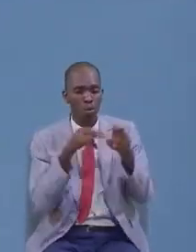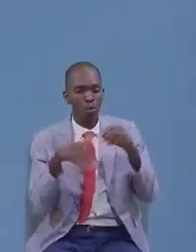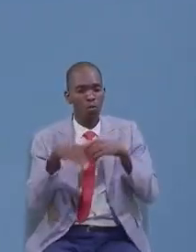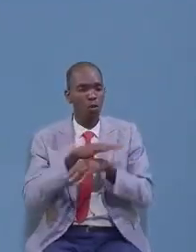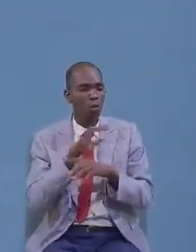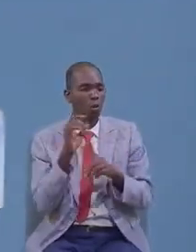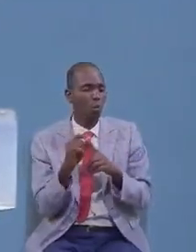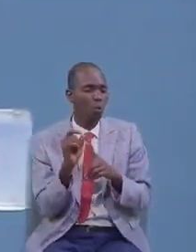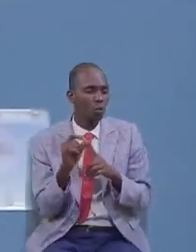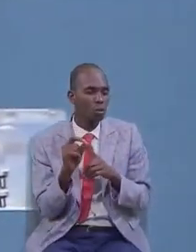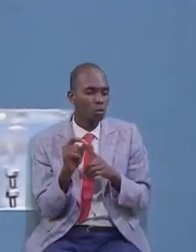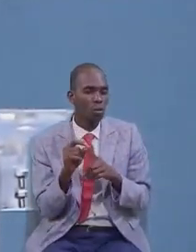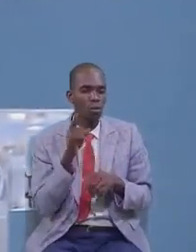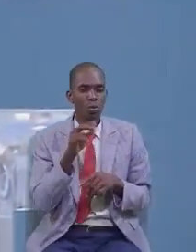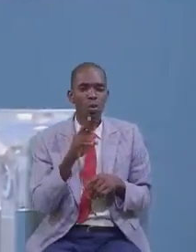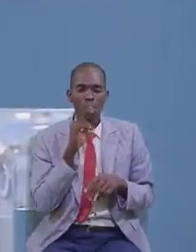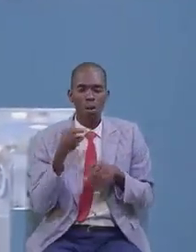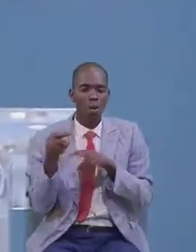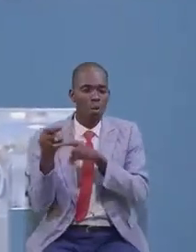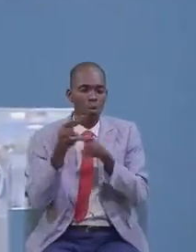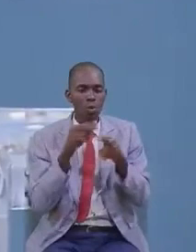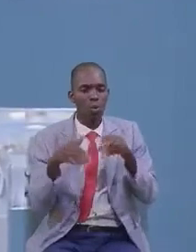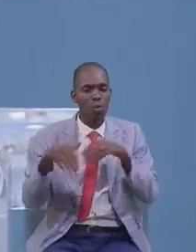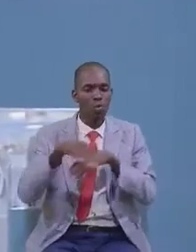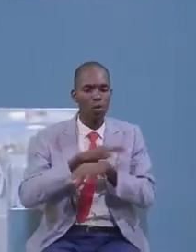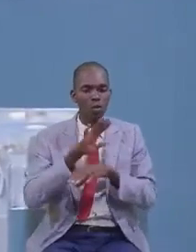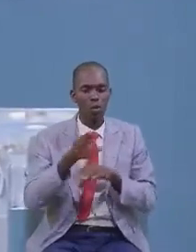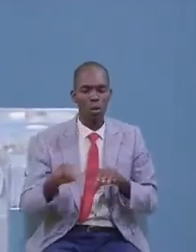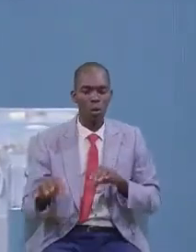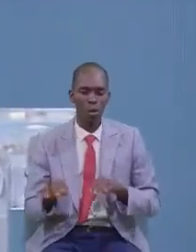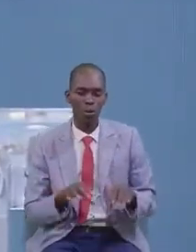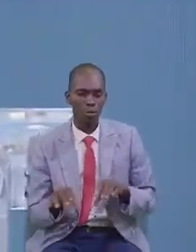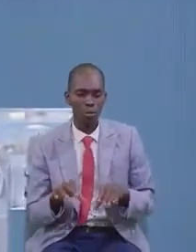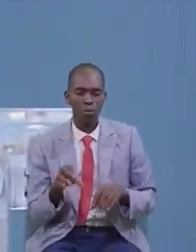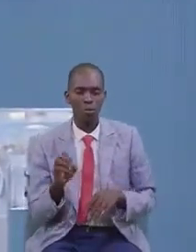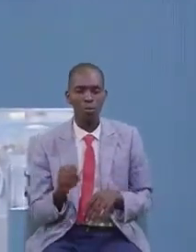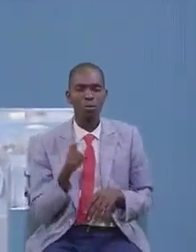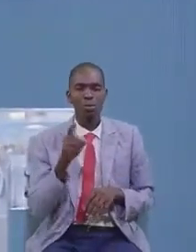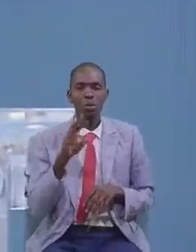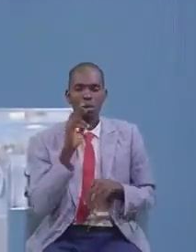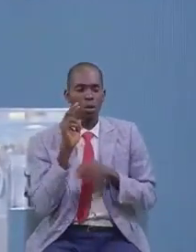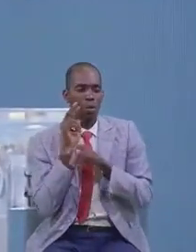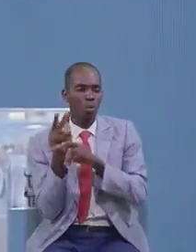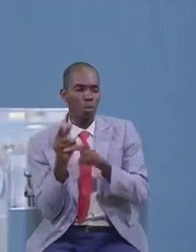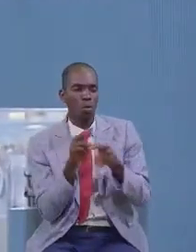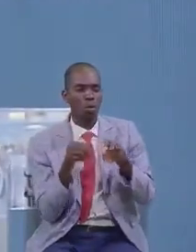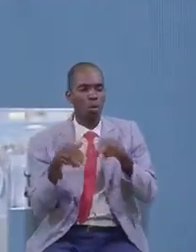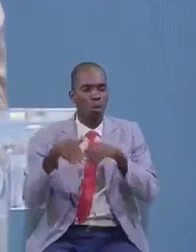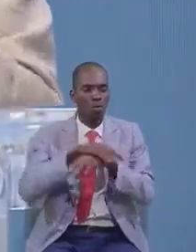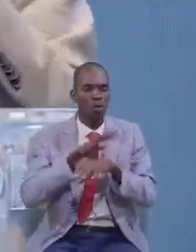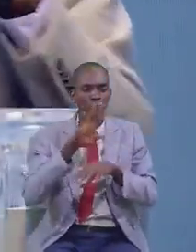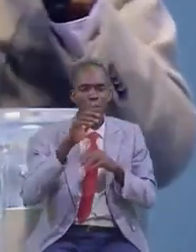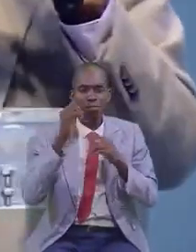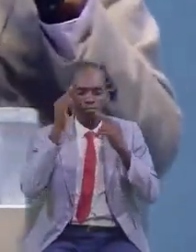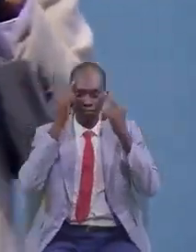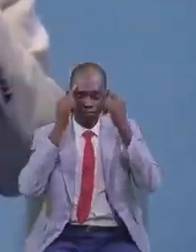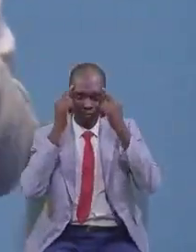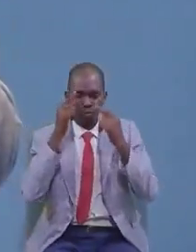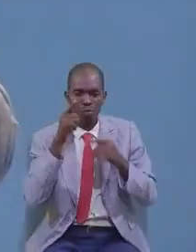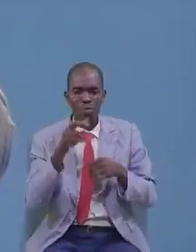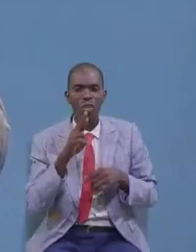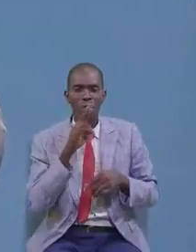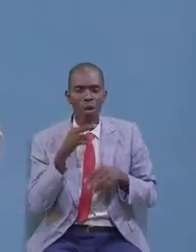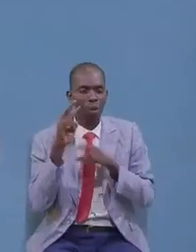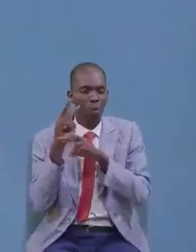మాటలు గమనించుకుంటున్నారు. You're watching over your actions. మీ చర్యలు గమనించుకుంటున్నారు. You're watching over your thoughts. మీ ఆలోచనలు గమనించుకుంటున్నారు. You're